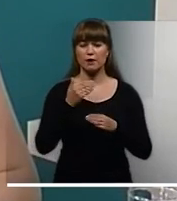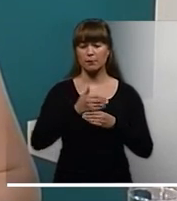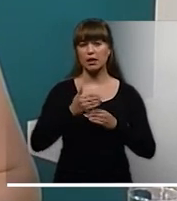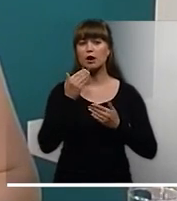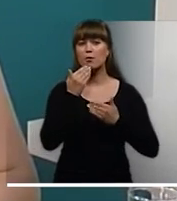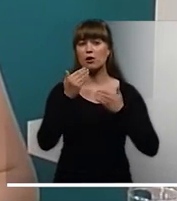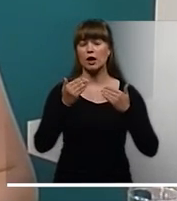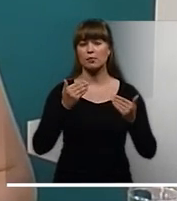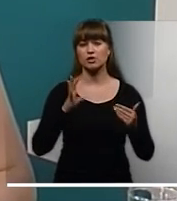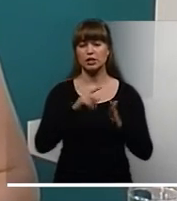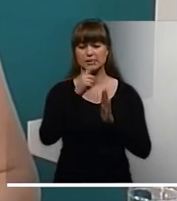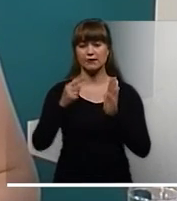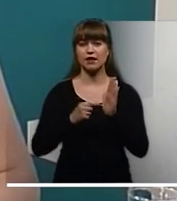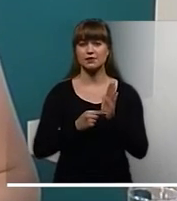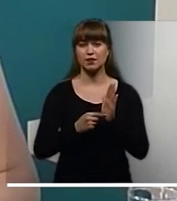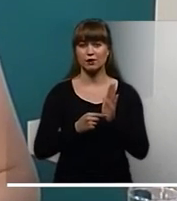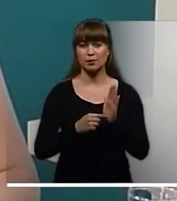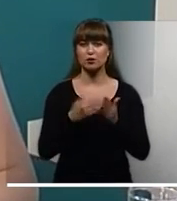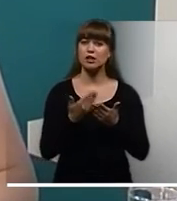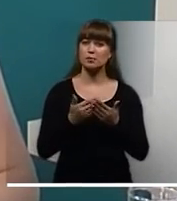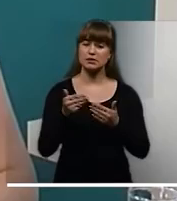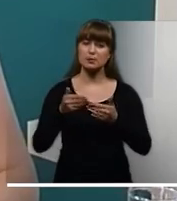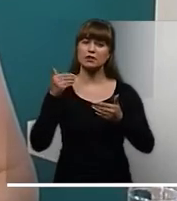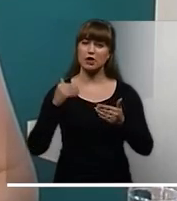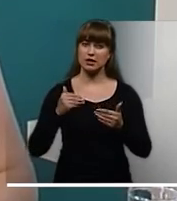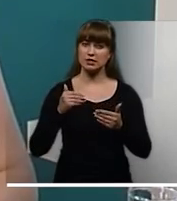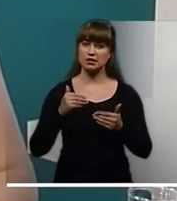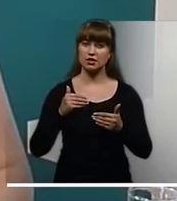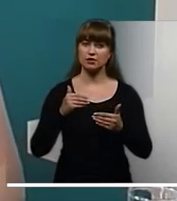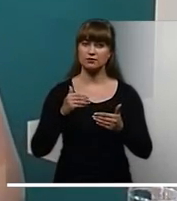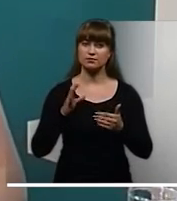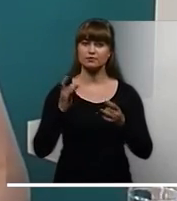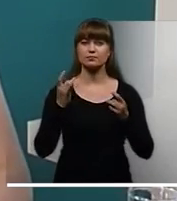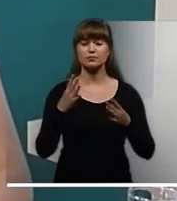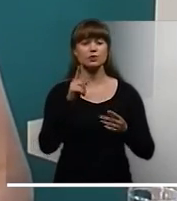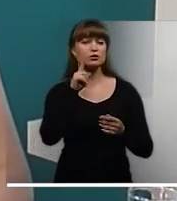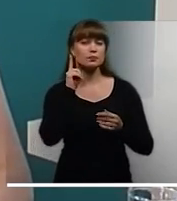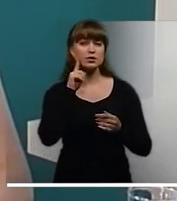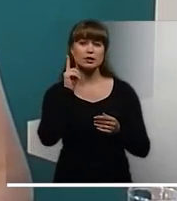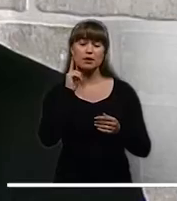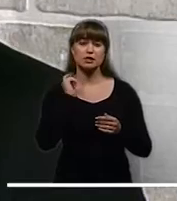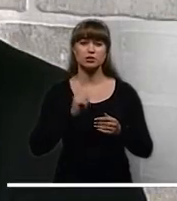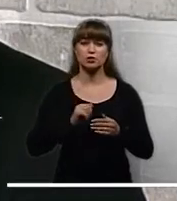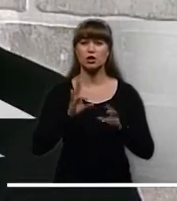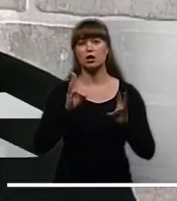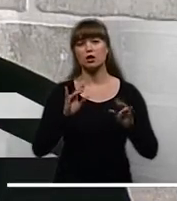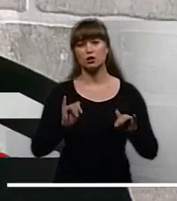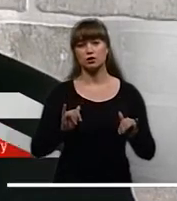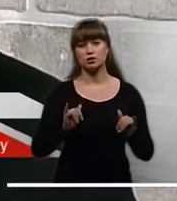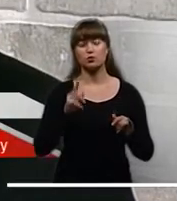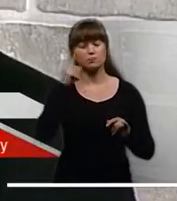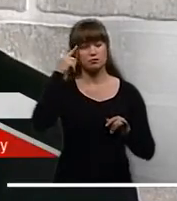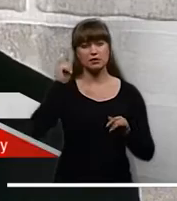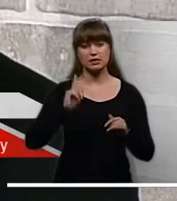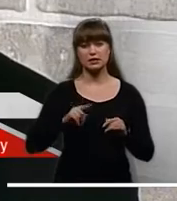программу обращались, задавали свои вопросы телезрители предварительно, очень много вопросов от молодежи. Ну,